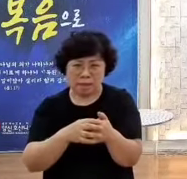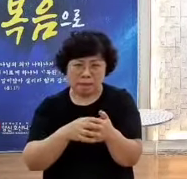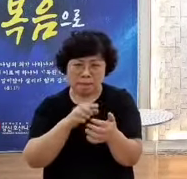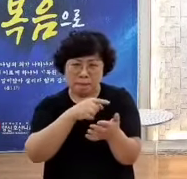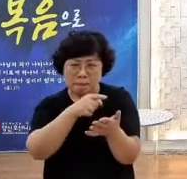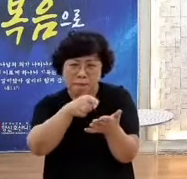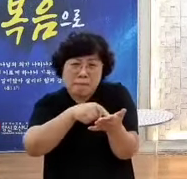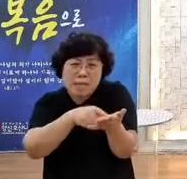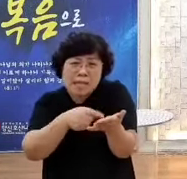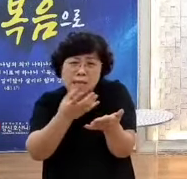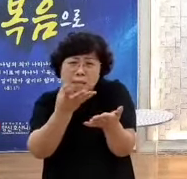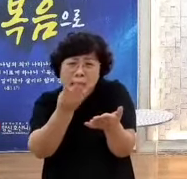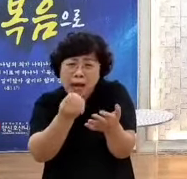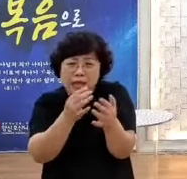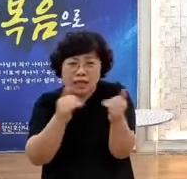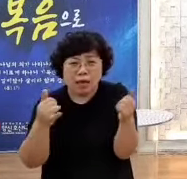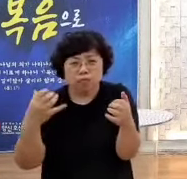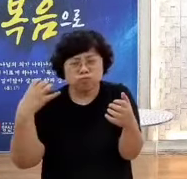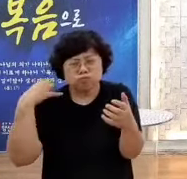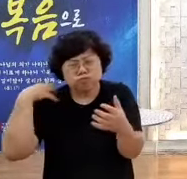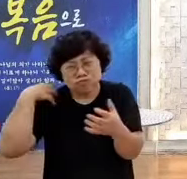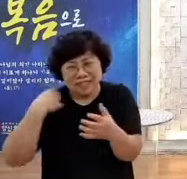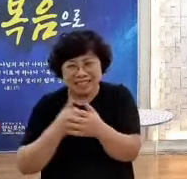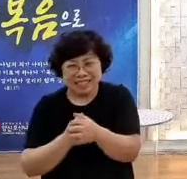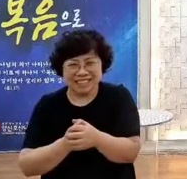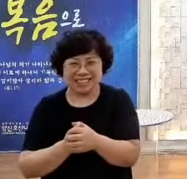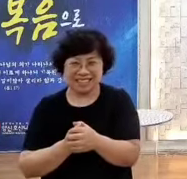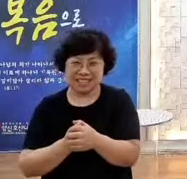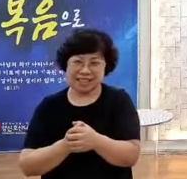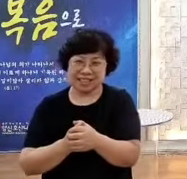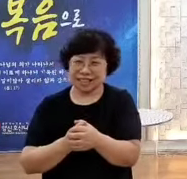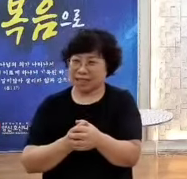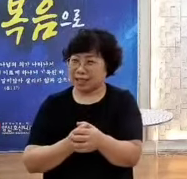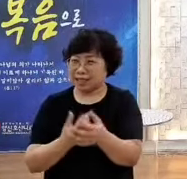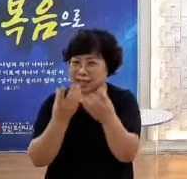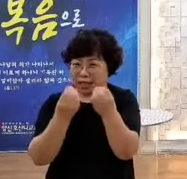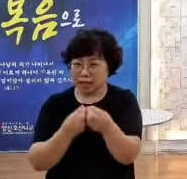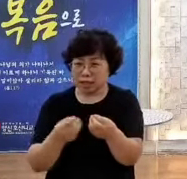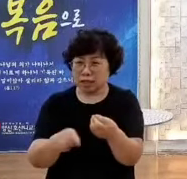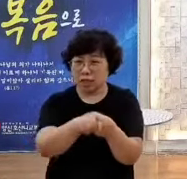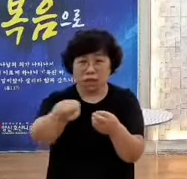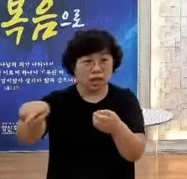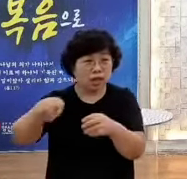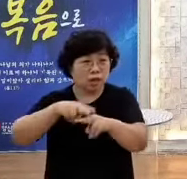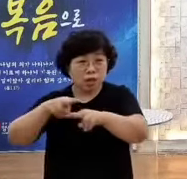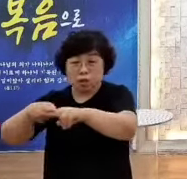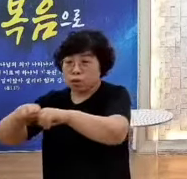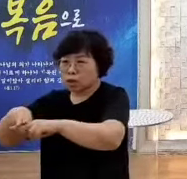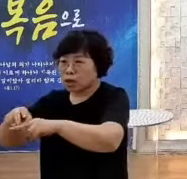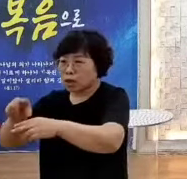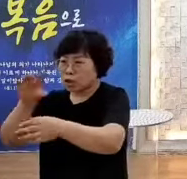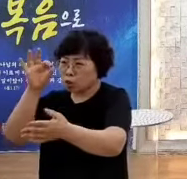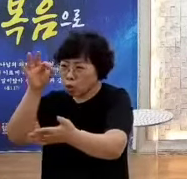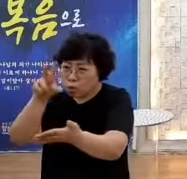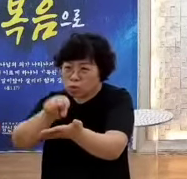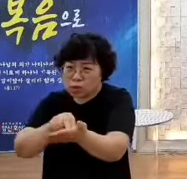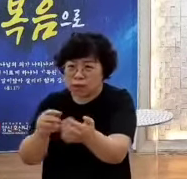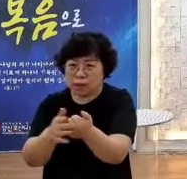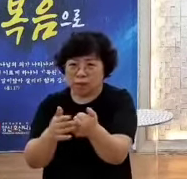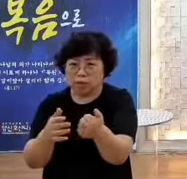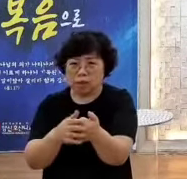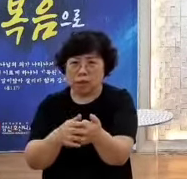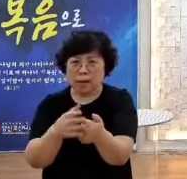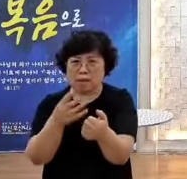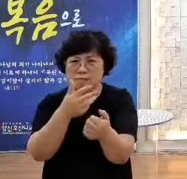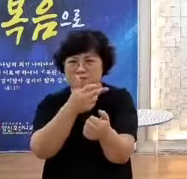분 계십니까? 이 자리에. 예를 들어서 한번 생각해 보세요. 이 자리에 정말 이 돈 문제로 아주 큰 빚을